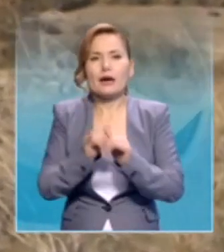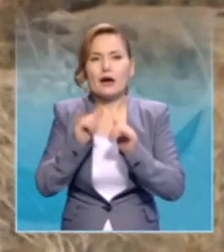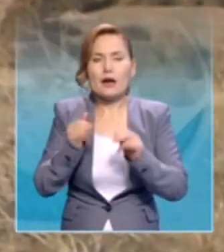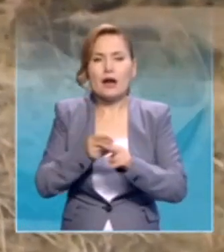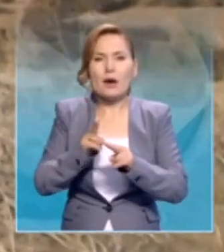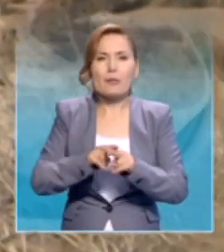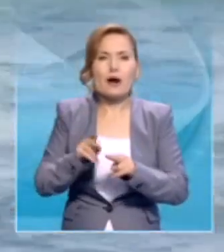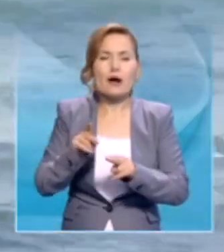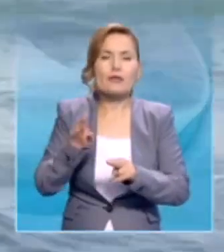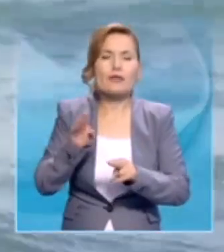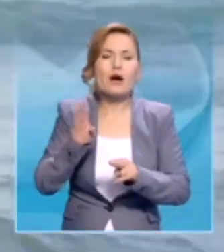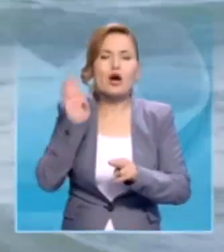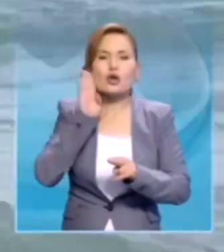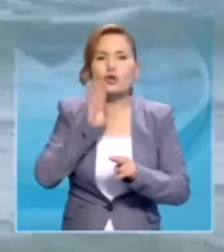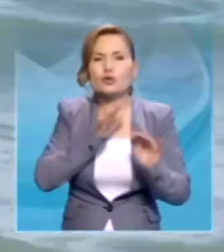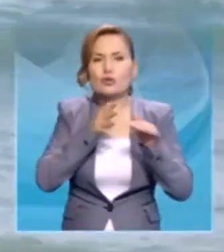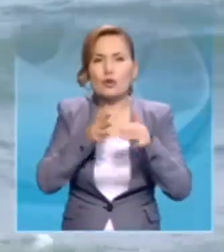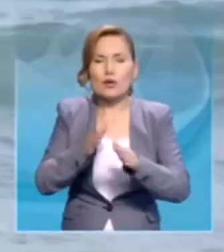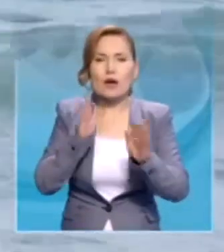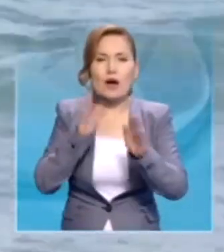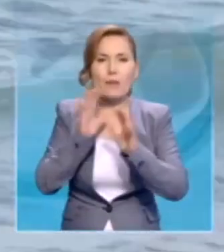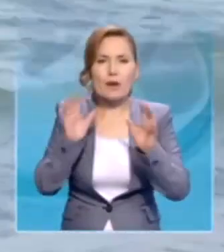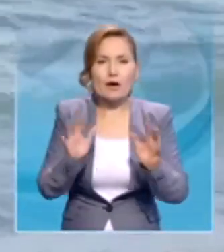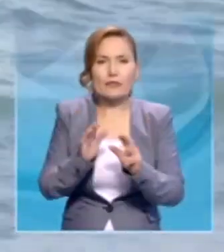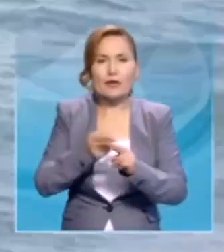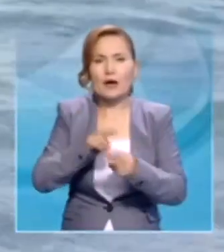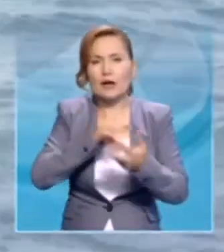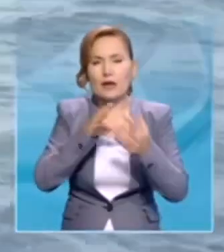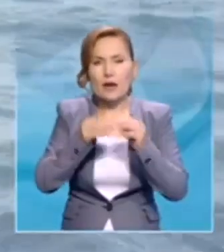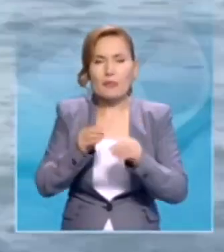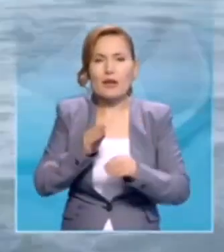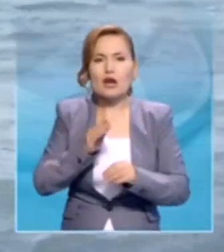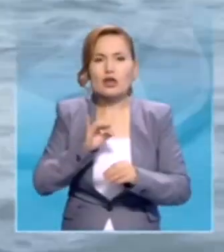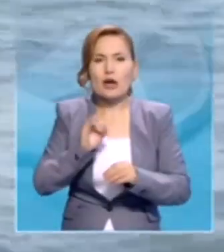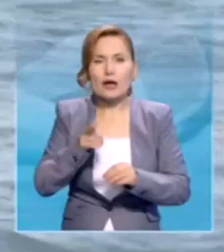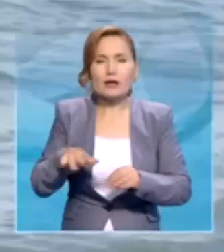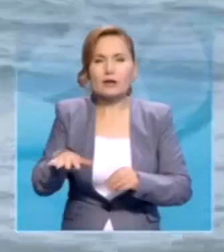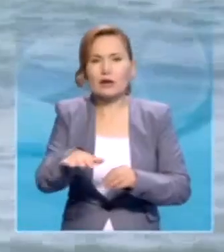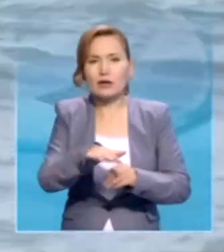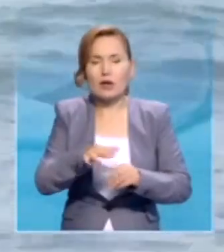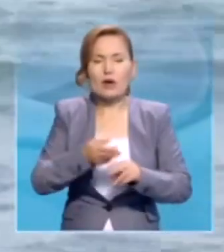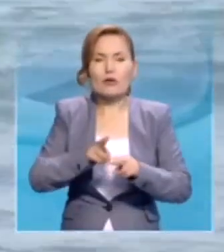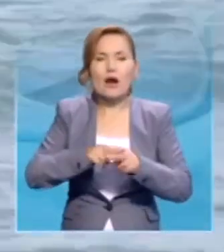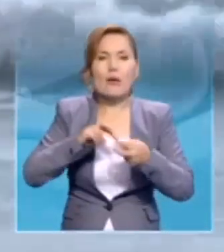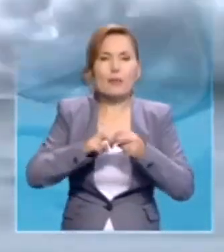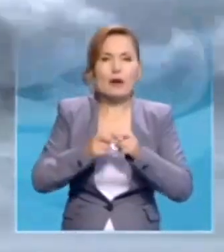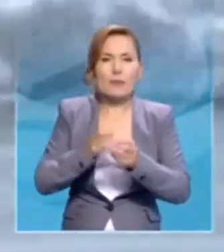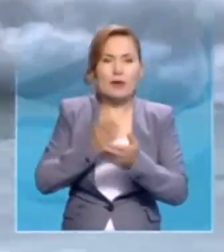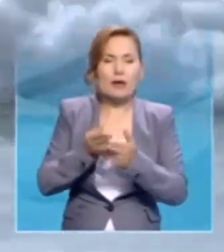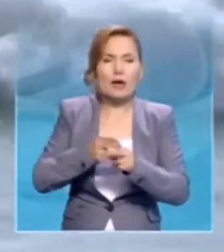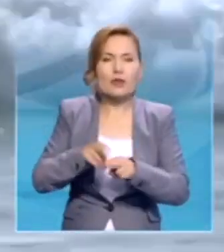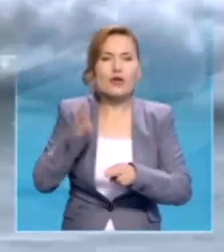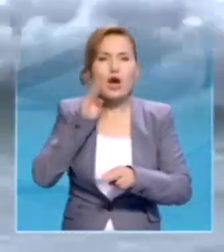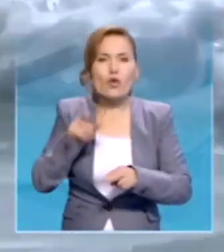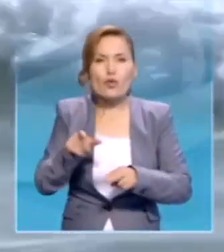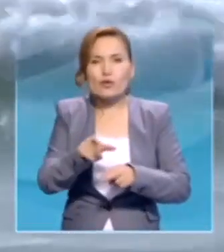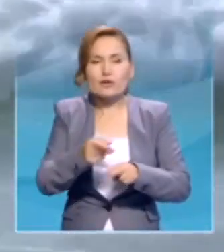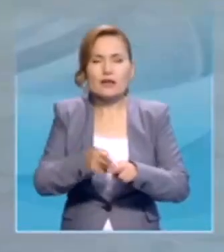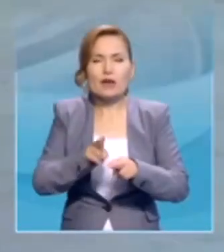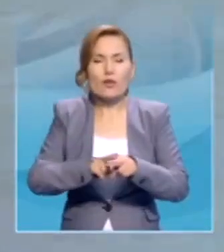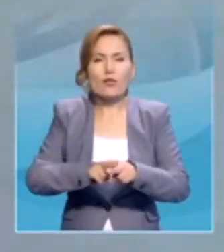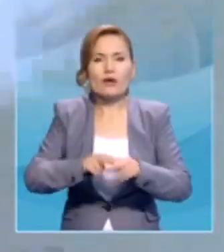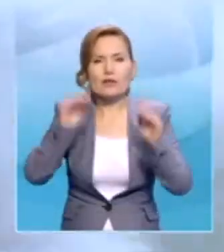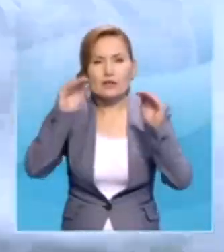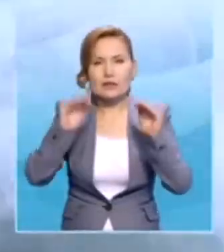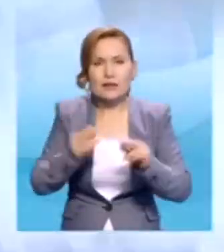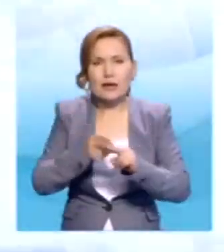айдынның экологиясы да күн тәртібінен түскен емес. Әсіресе теңізге кеп құятын жайықтың жайы жанға батады, деді президент. Өзен тартылып барады, бір кездері балығы тайдай